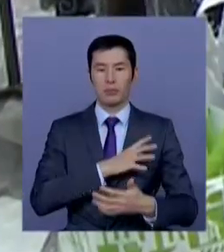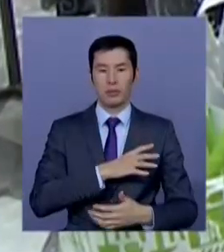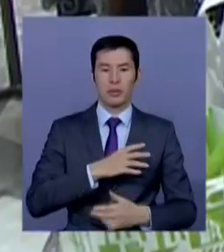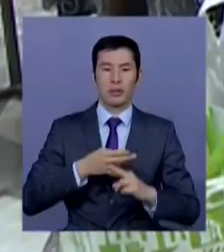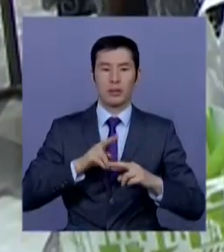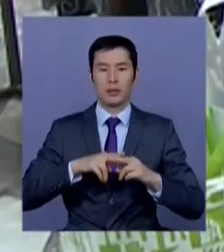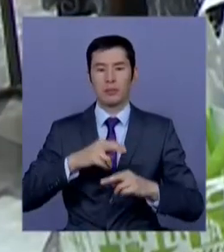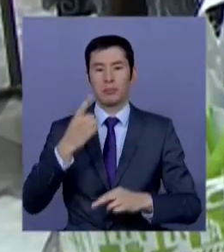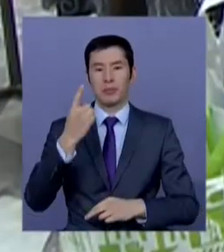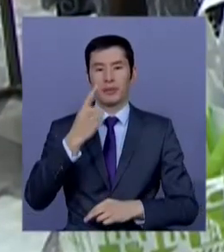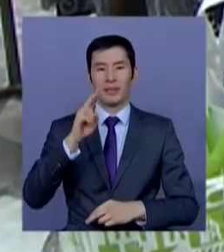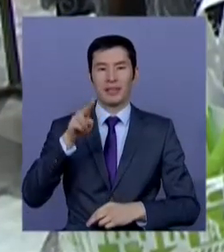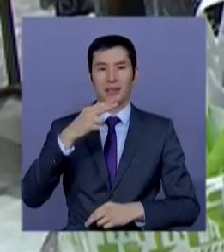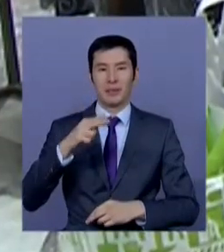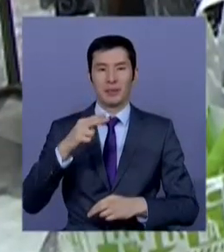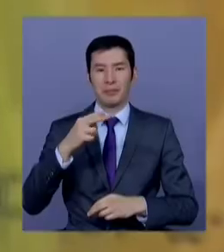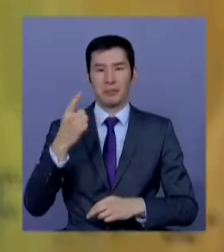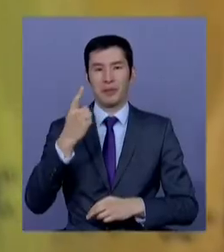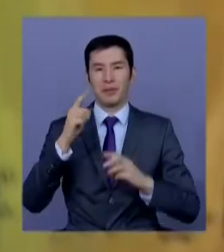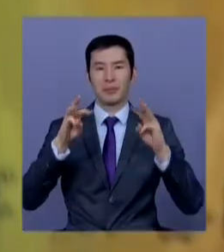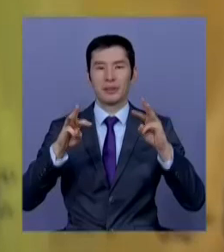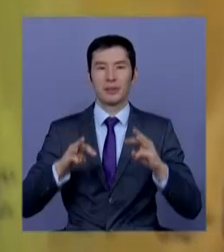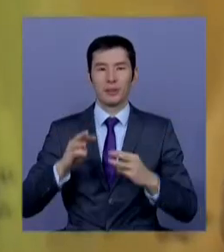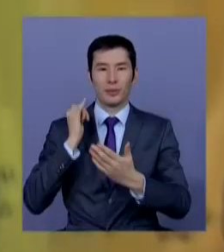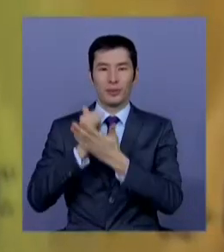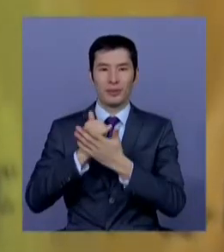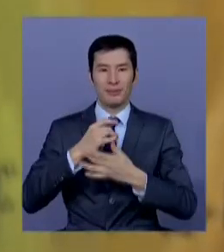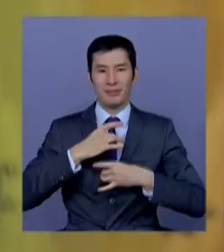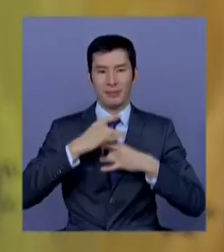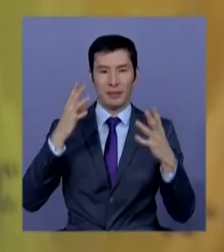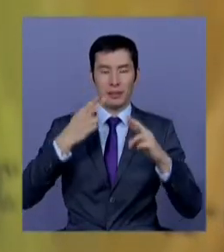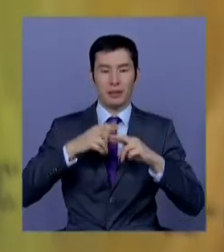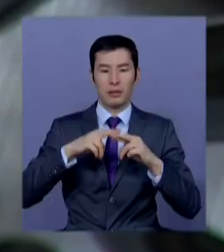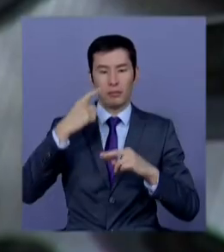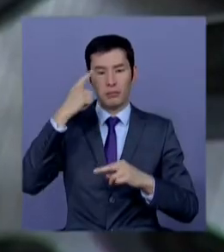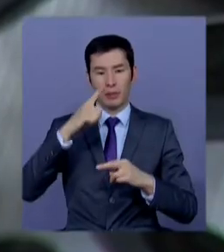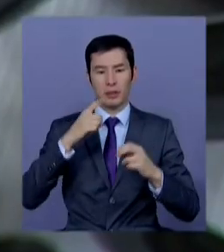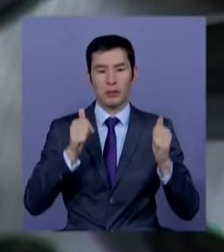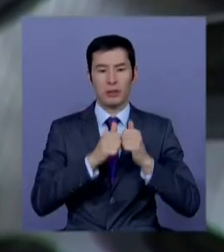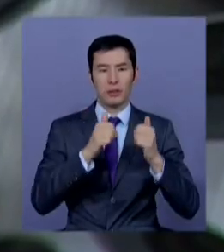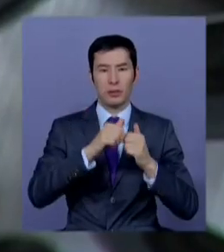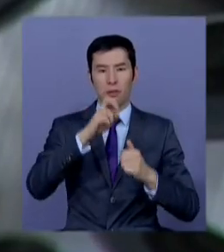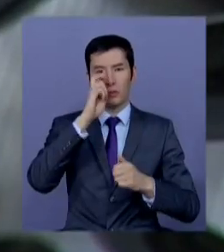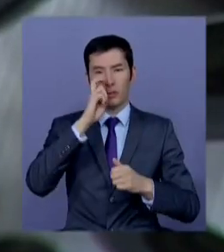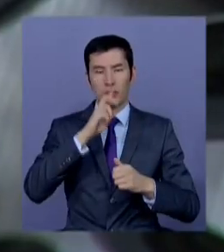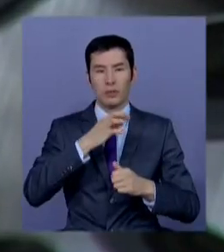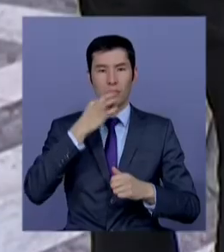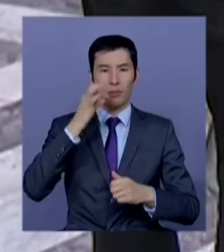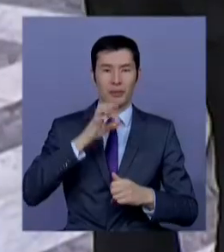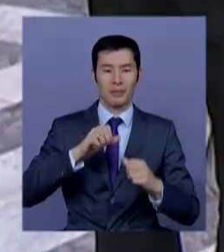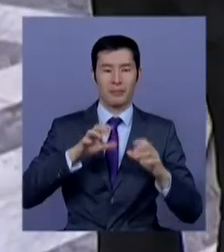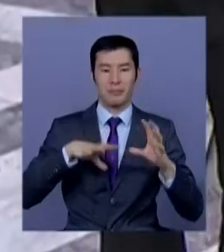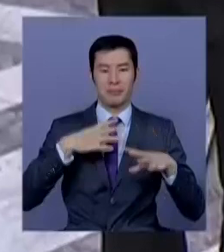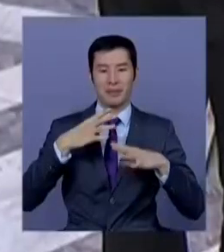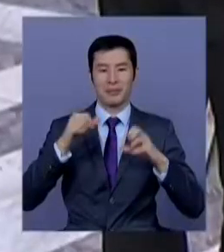Тұңғыш президент күніне орай ұйымдастырылған бұл жәрменкеге өз еліміздің қолөнершілері мен көрші елдерден келген шеберлер қатысты. Байқау